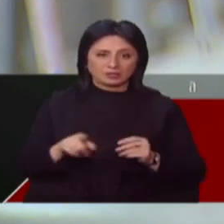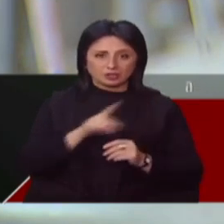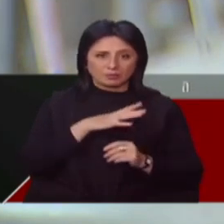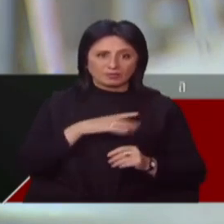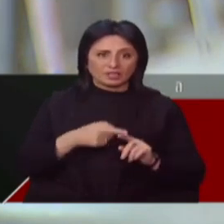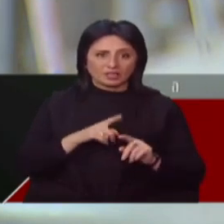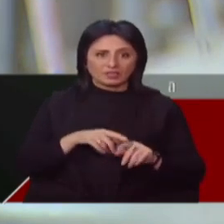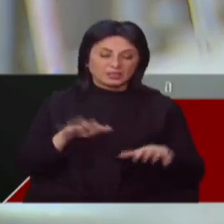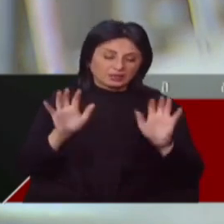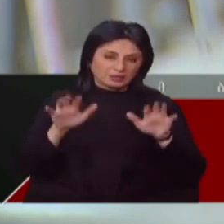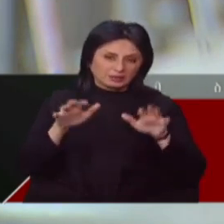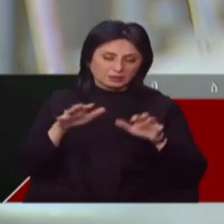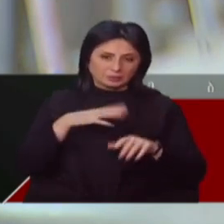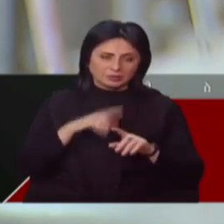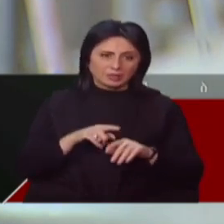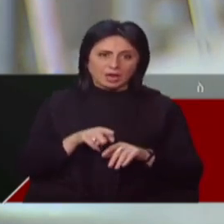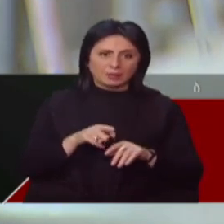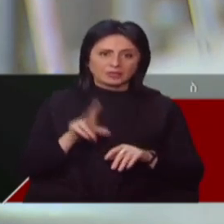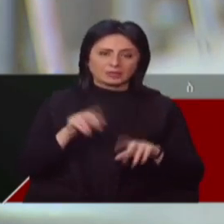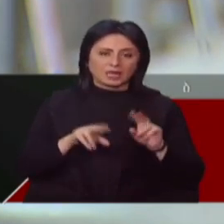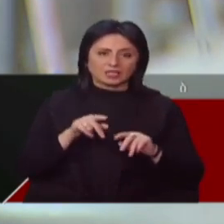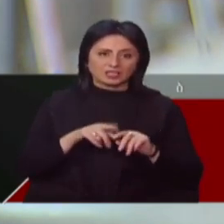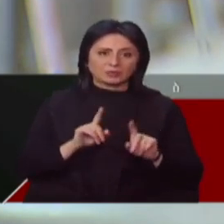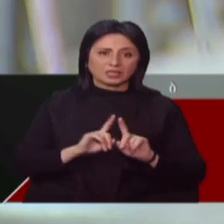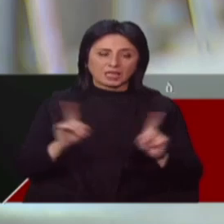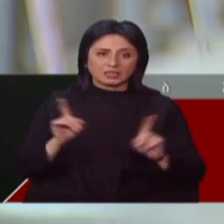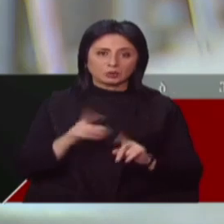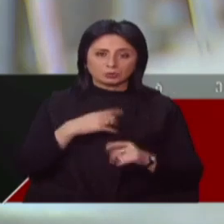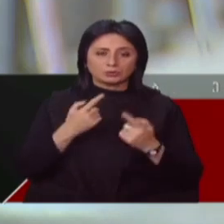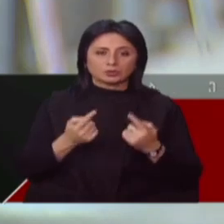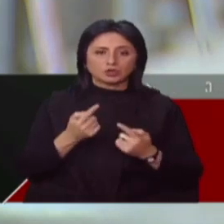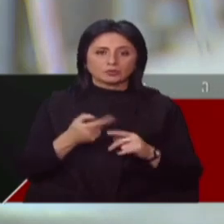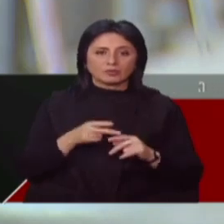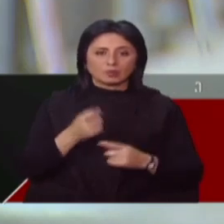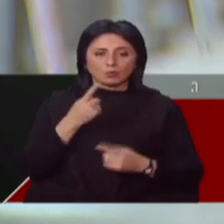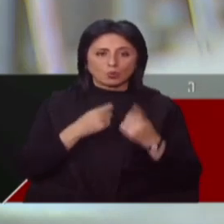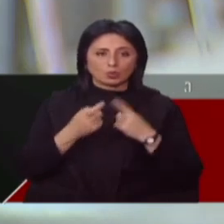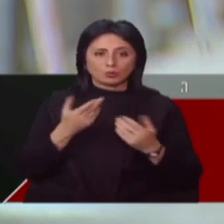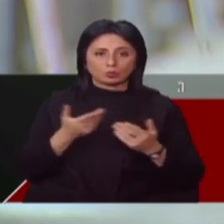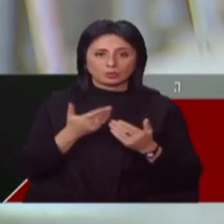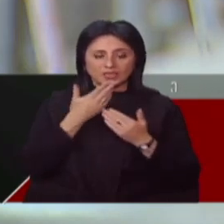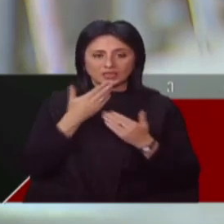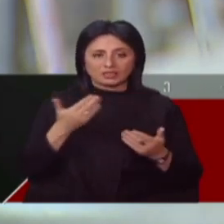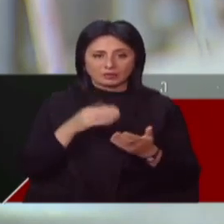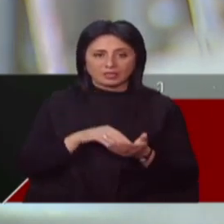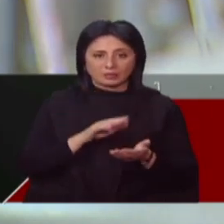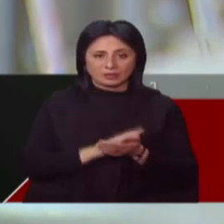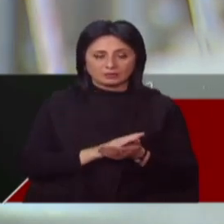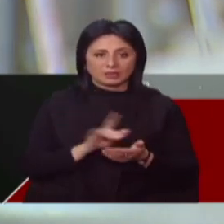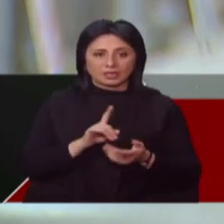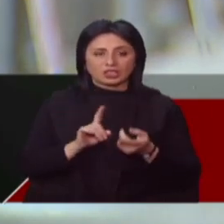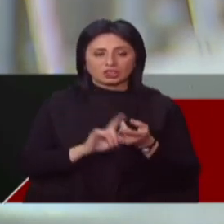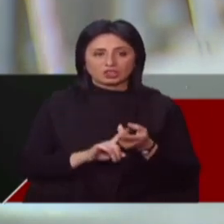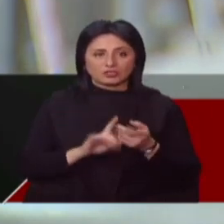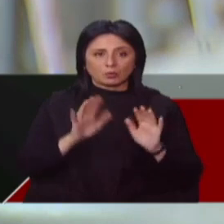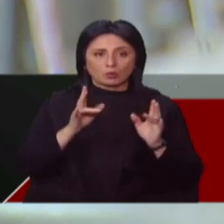იყო თითქმის გადაუღებელი წვიმა და ამის გათვალისწინებით განსაკუთრებით მნიშვნელოვანია ის მონაცემები, რომლებიც საბოლოოდ დაფიქსირდა. რაც